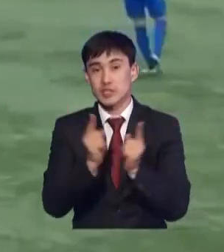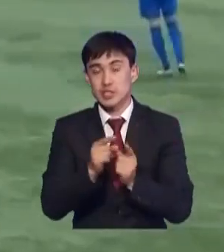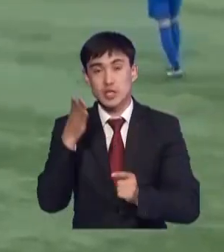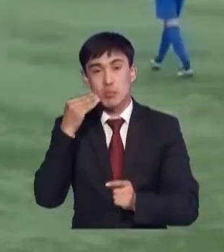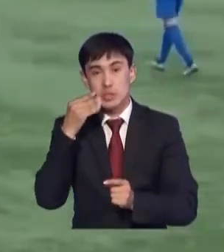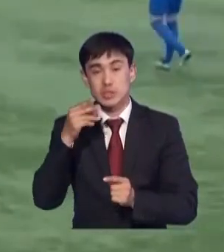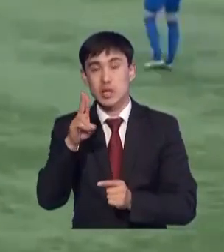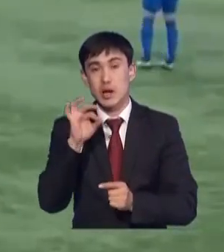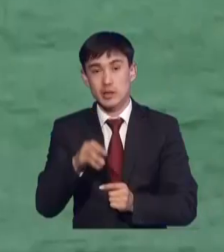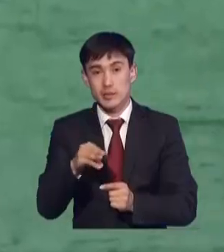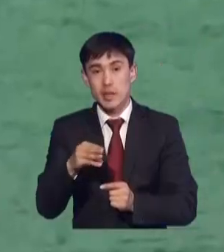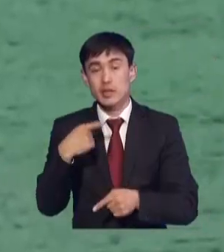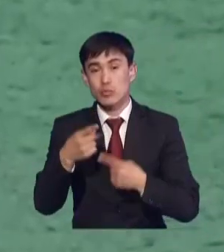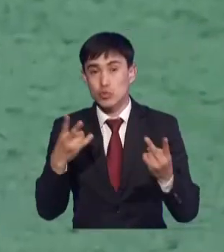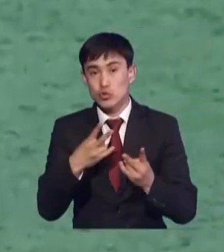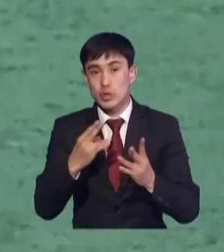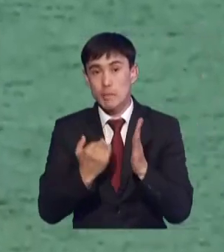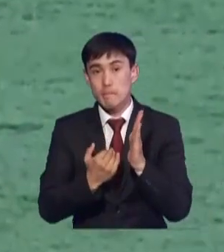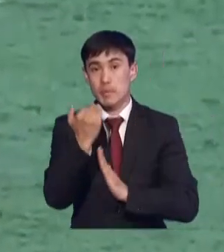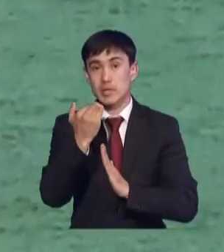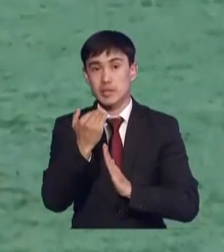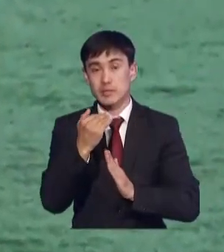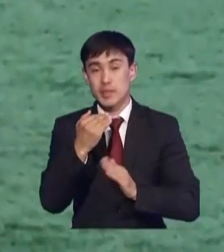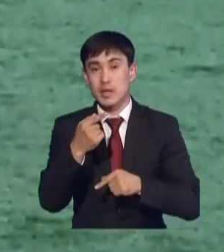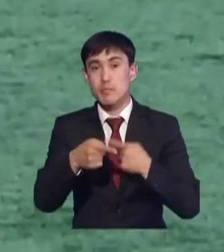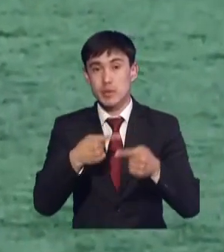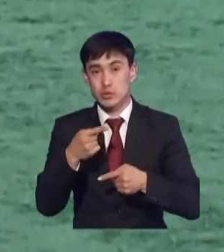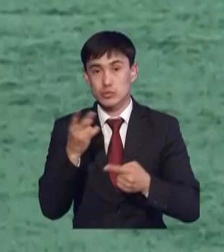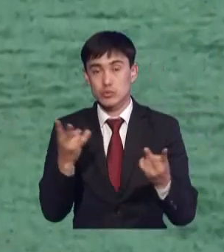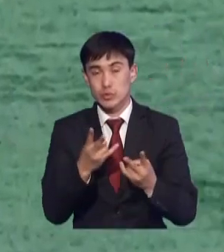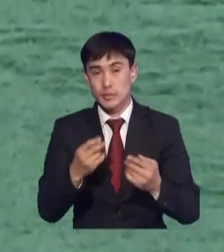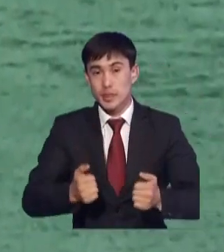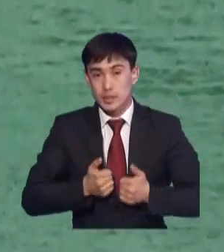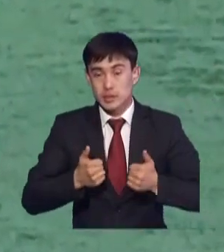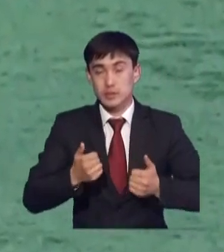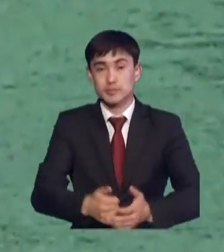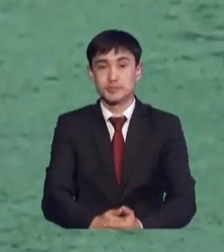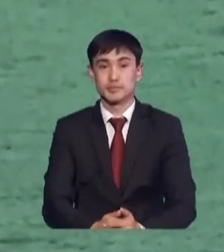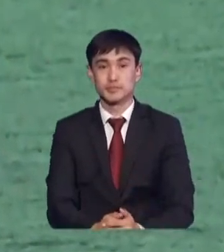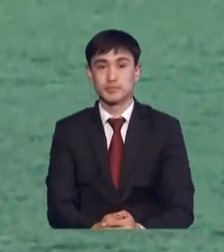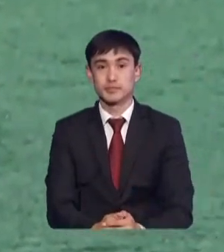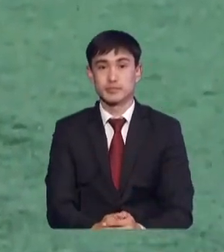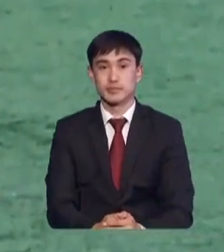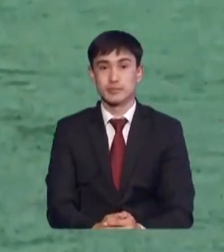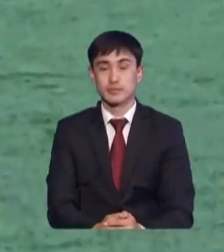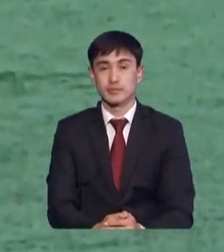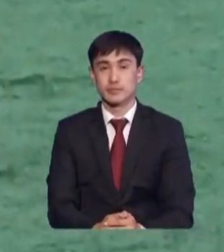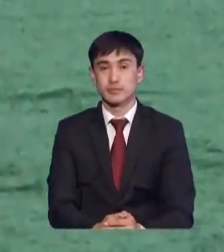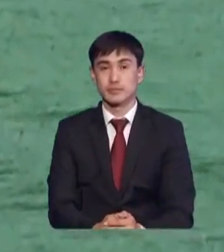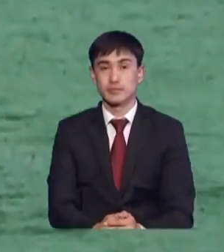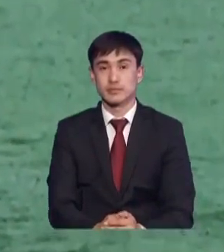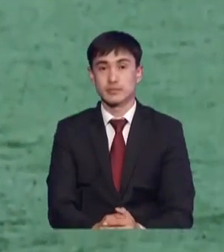алматинским кайратом а там нужно прыгнуть выше головы в прямом и переносном смысле Руслан Агаев жархан шинта ев телерадиокомпания